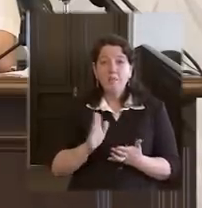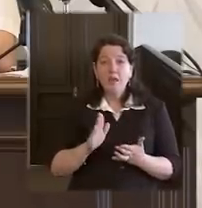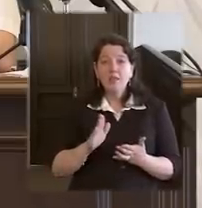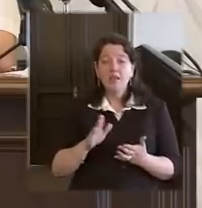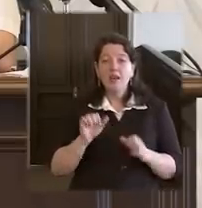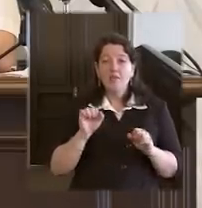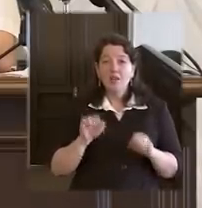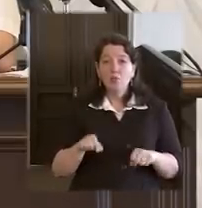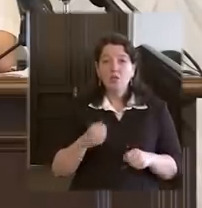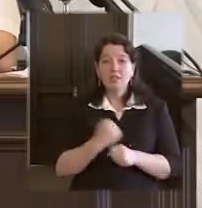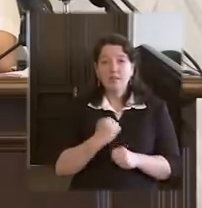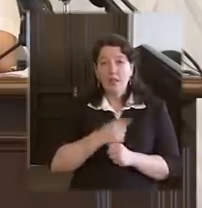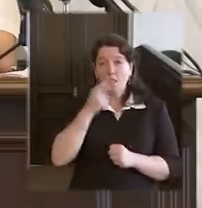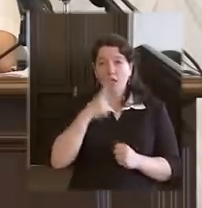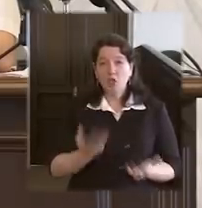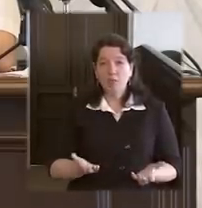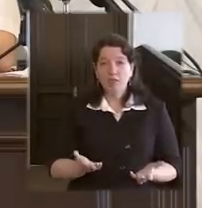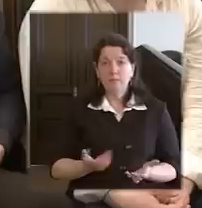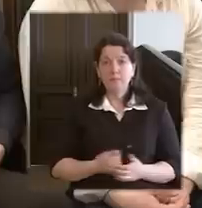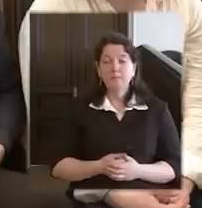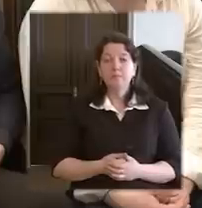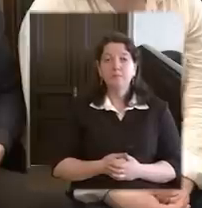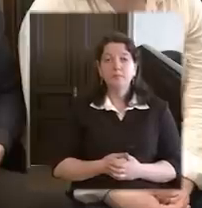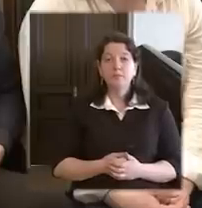на какой-нибудь ржавый гвоздь